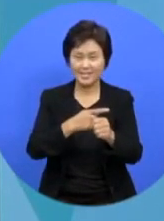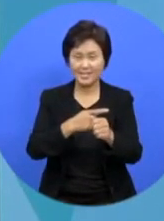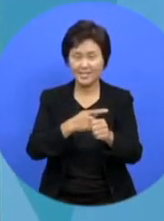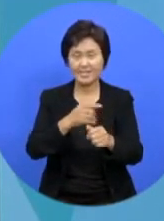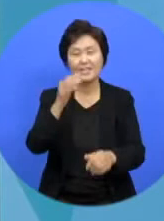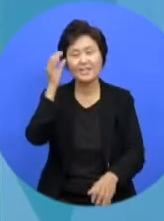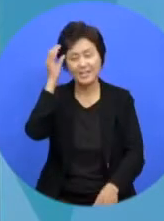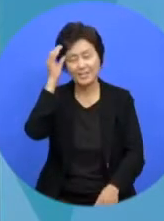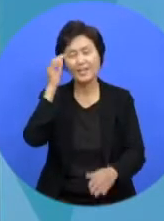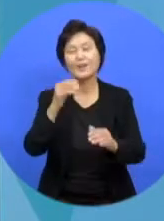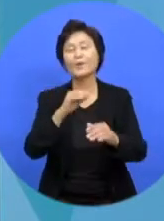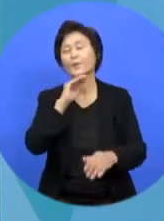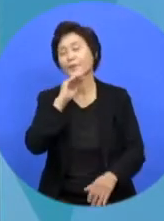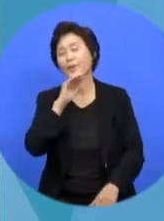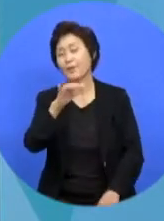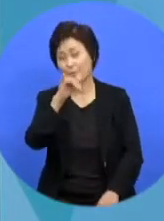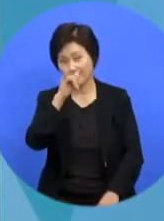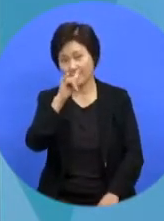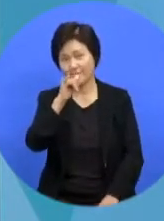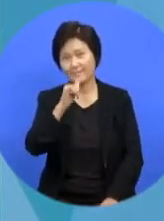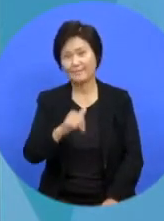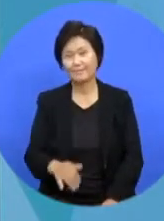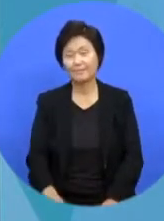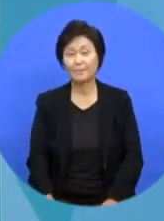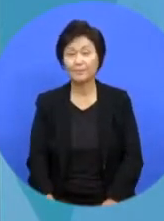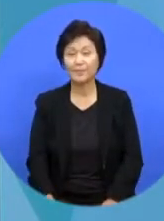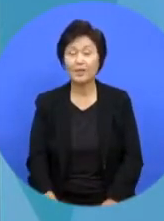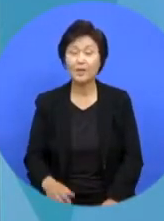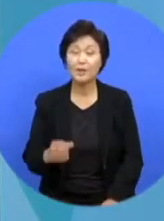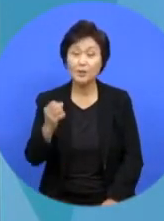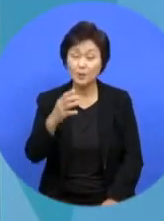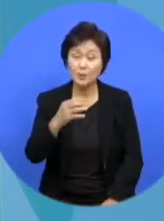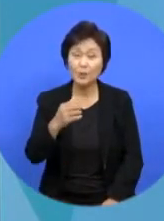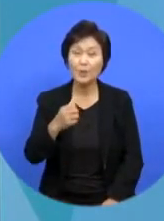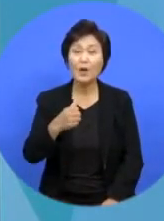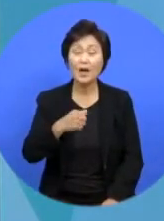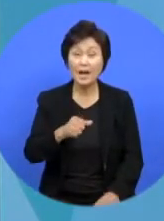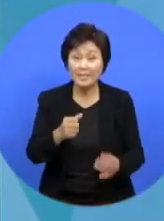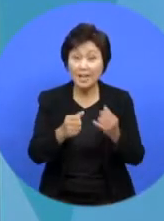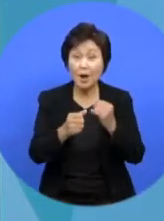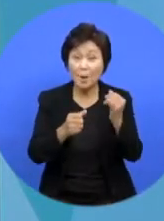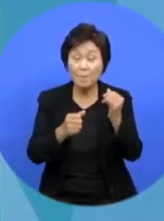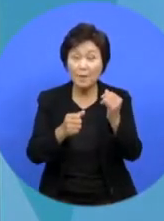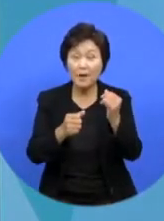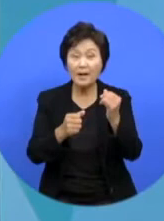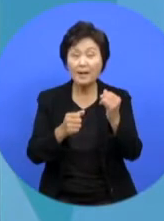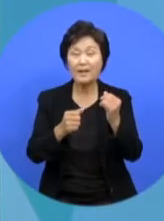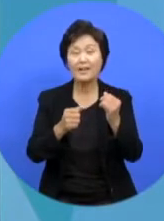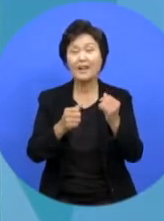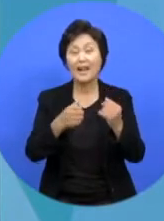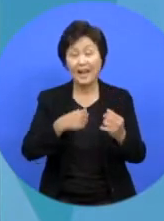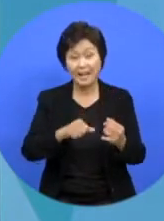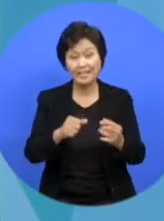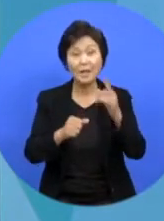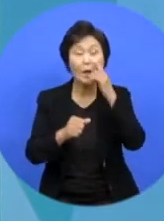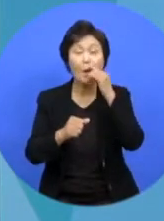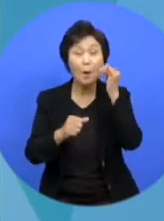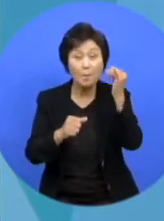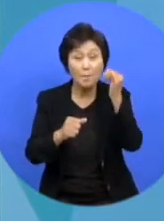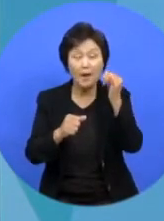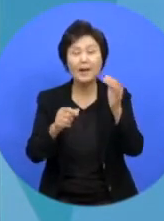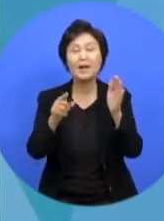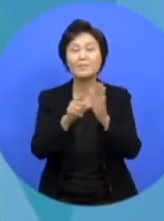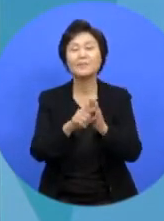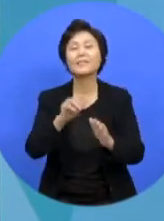태원이가 신앙을 갖게 되고 태연이 엄마가 신앙을 갖게 되면 자동적으로 이제 아빠까지 네, 아빠도 신앙을 갖게